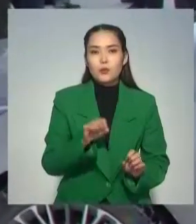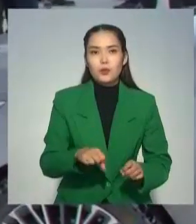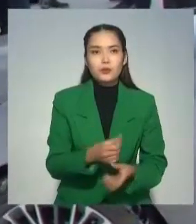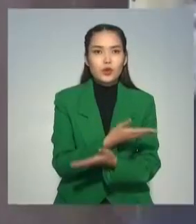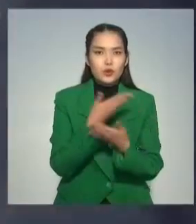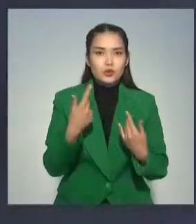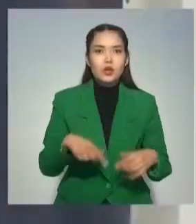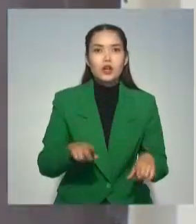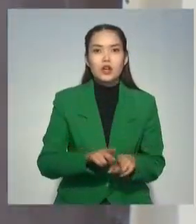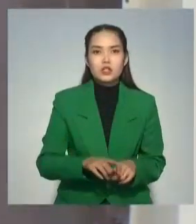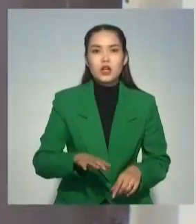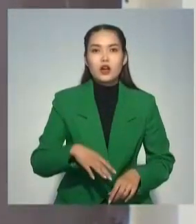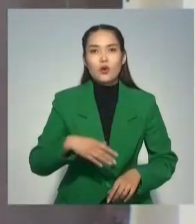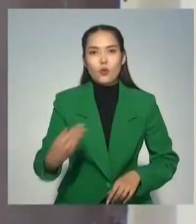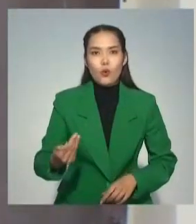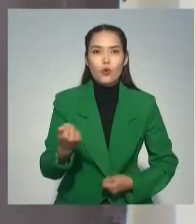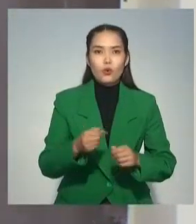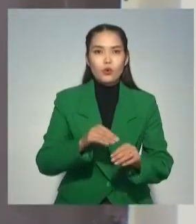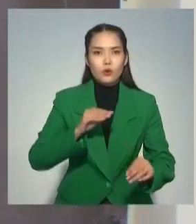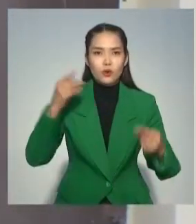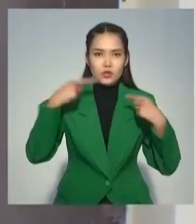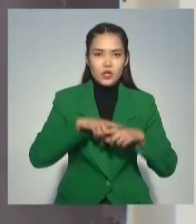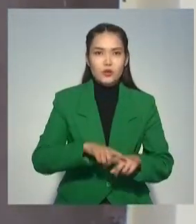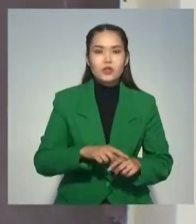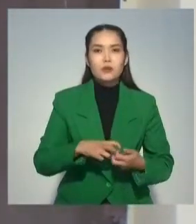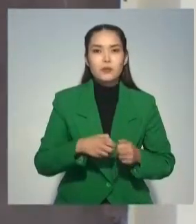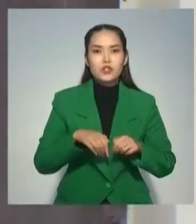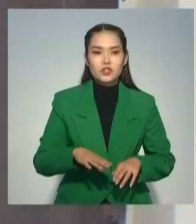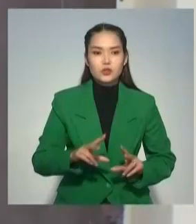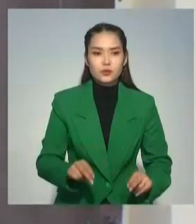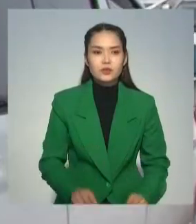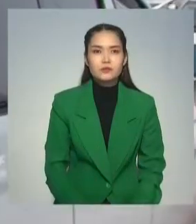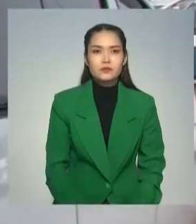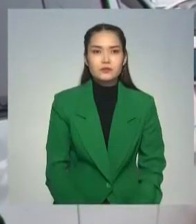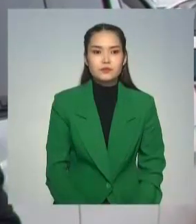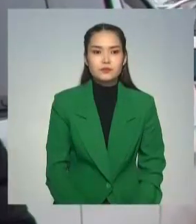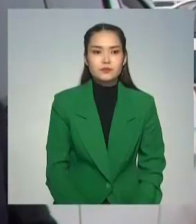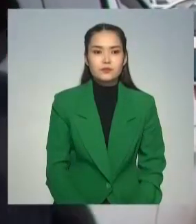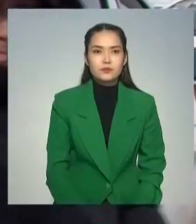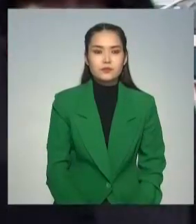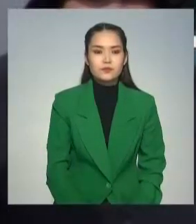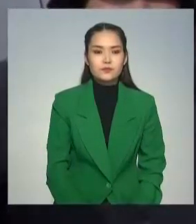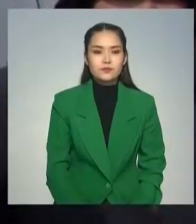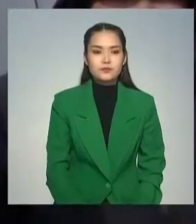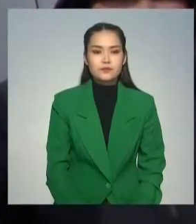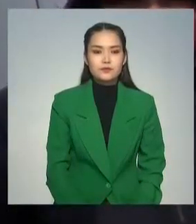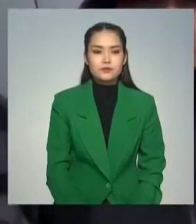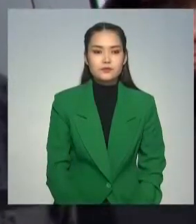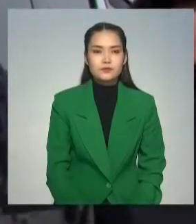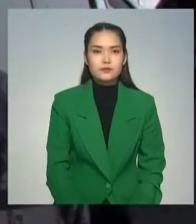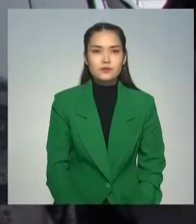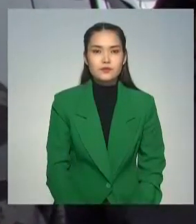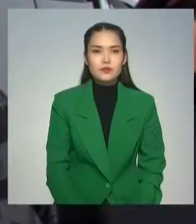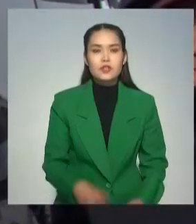жақ рөлді көліктер мен конструкторлар мәселесін шешуге уәде берді. Правительство максимально принимает меры.